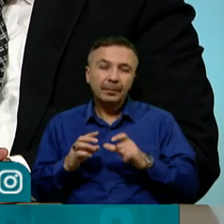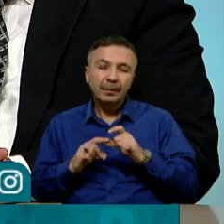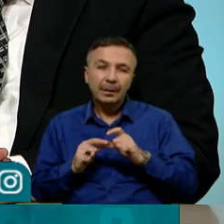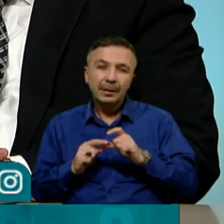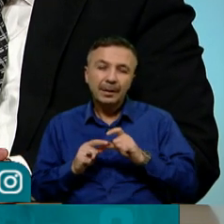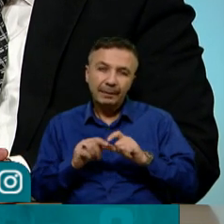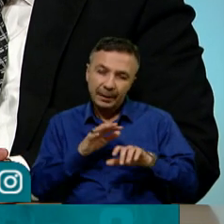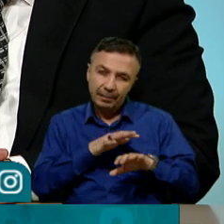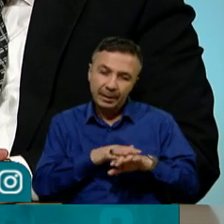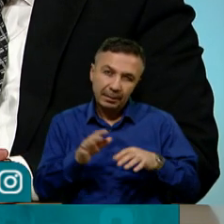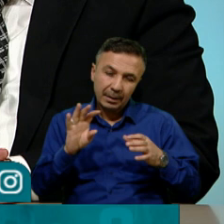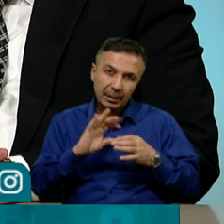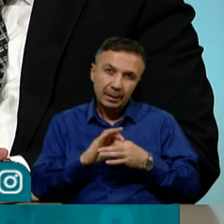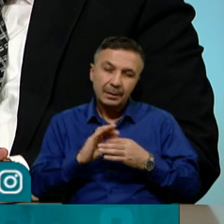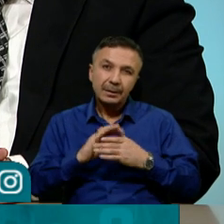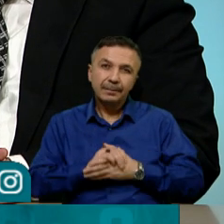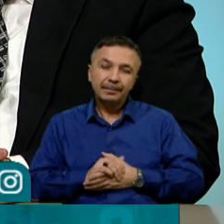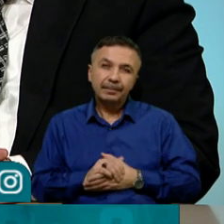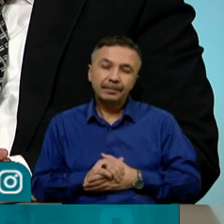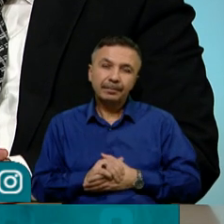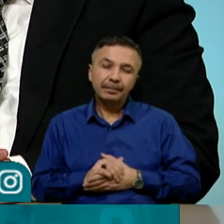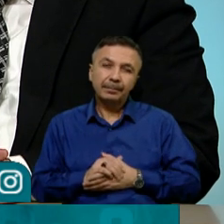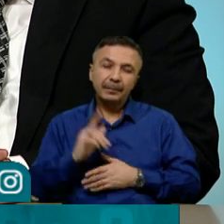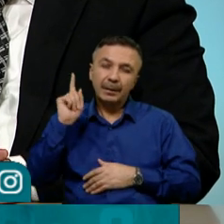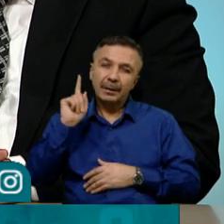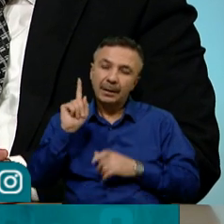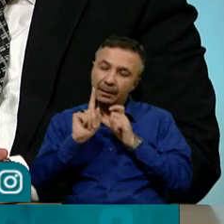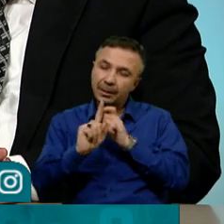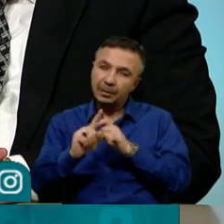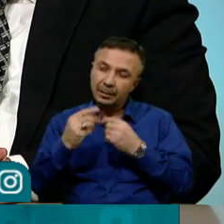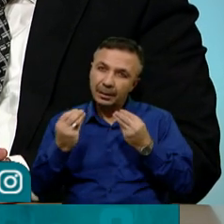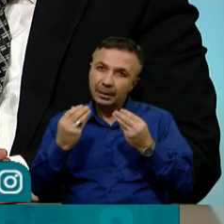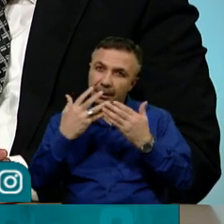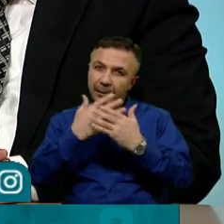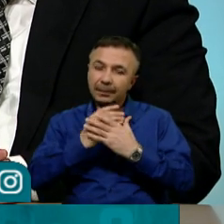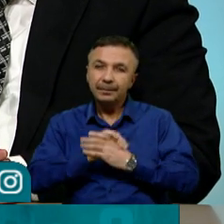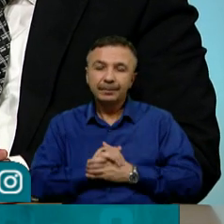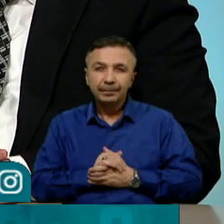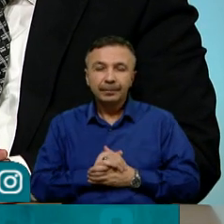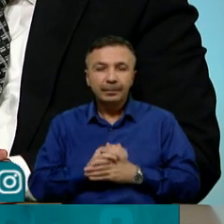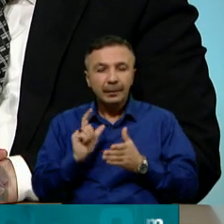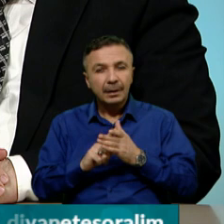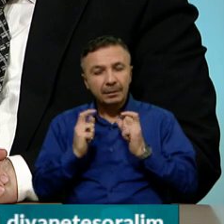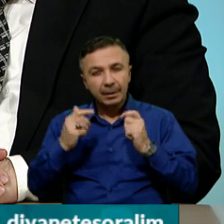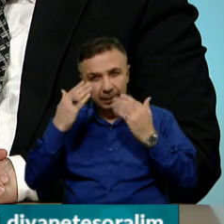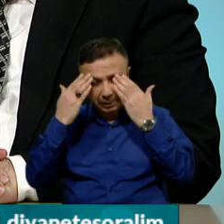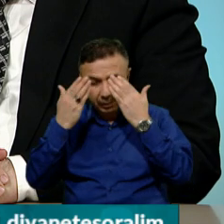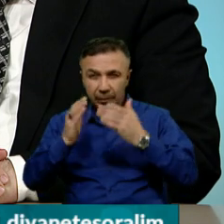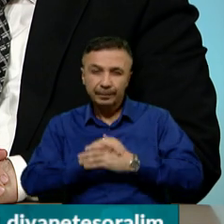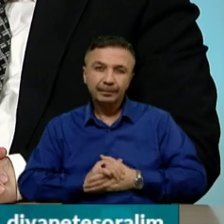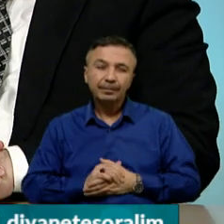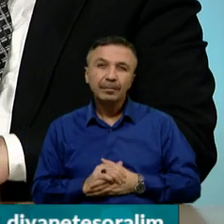mezhebine mensup bir mesleğimiz peki Allah'a emanet ol Hayırlı akşamlar diliyorum efendim izmirimize de selam olsun